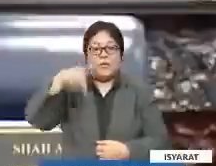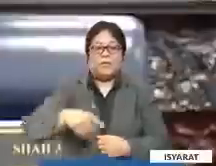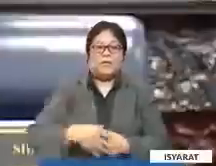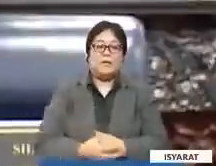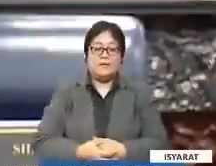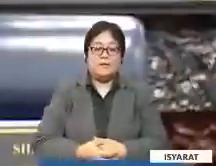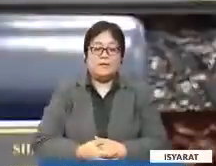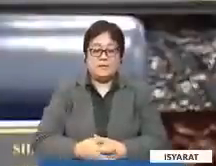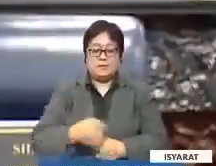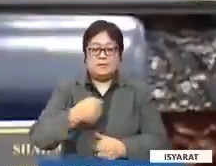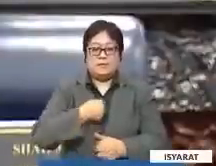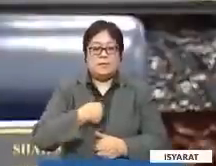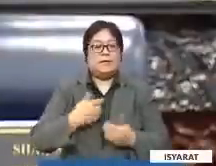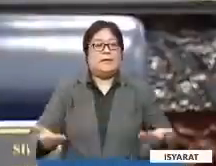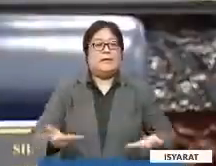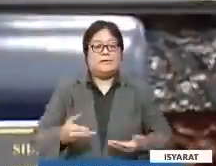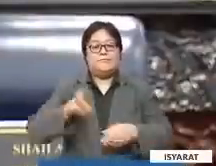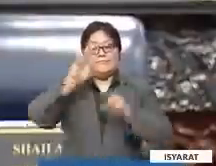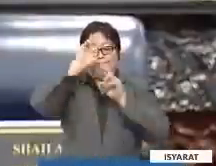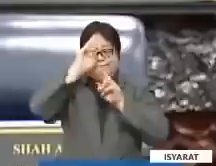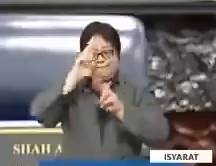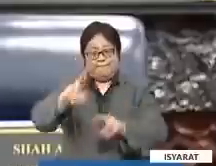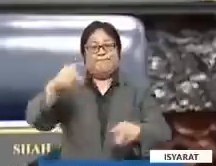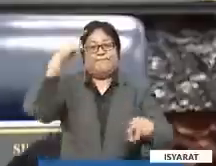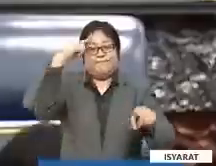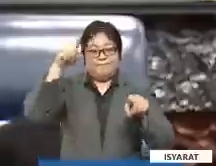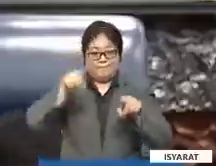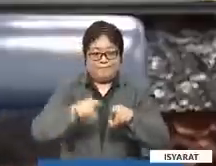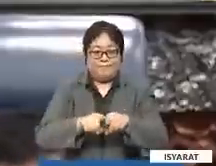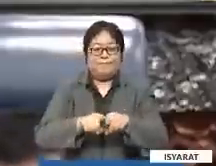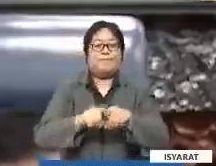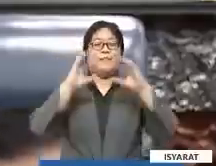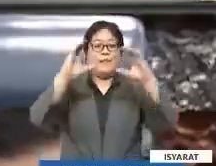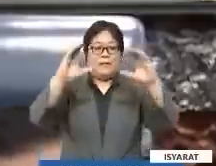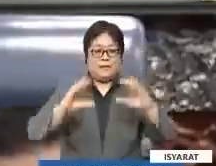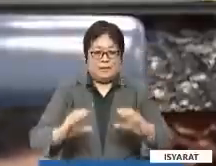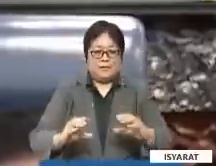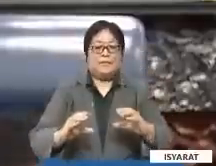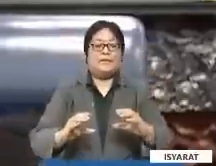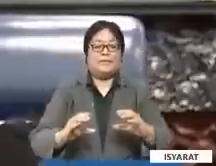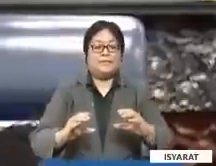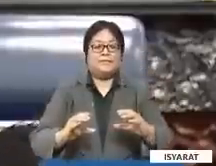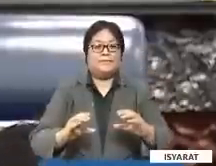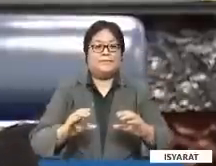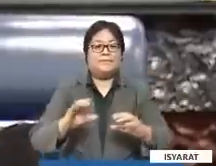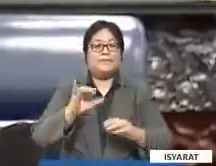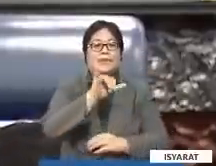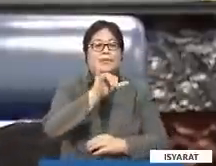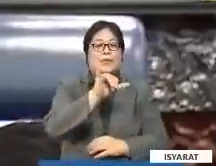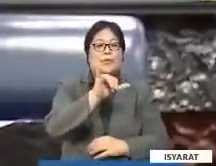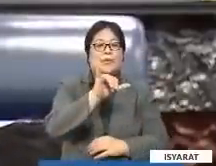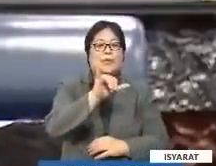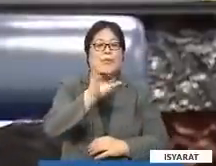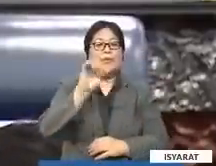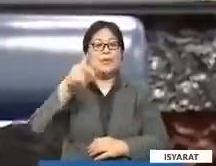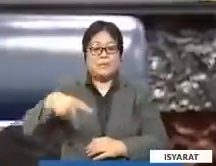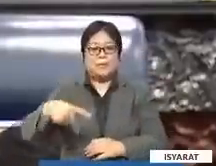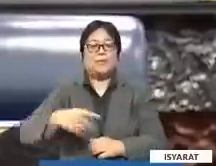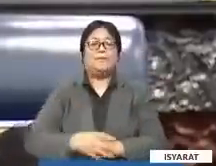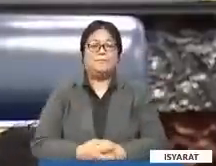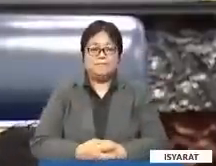Hai jamaah saya disini menghormati dan bersetuju dengan malah yang telah pun diambil oleh TransTV ke